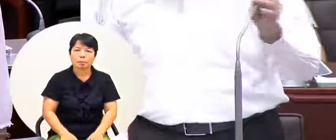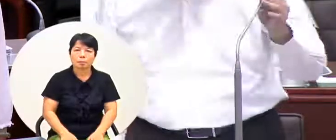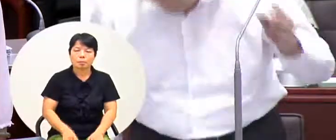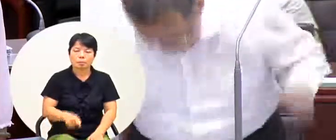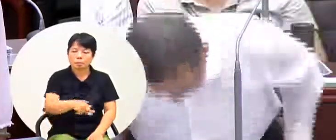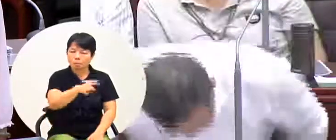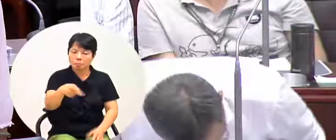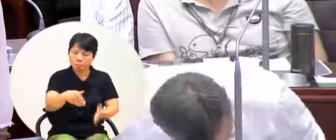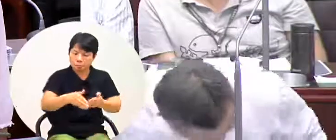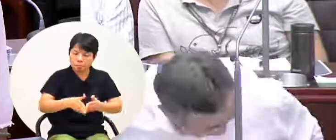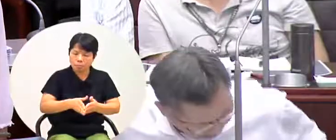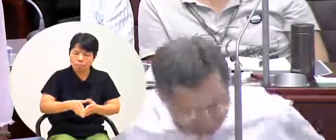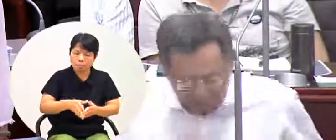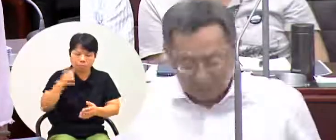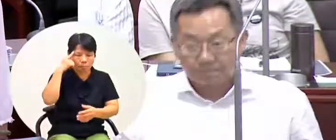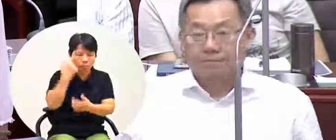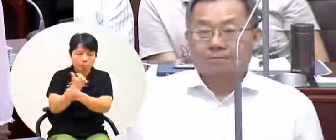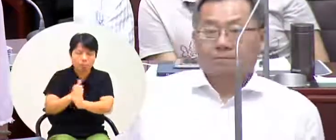谢。